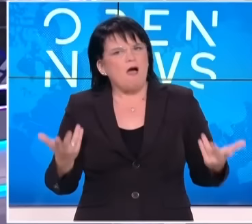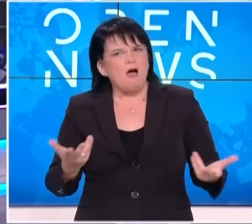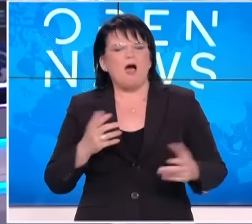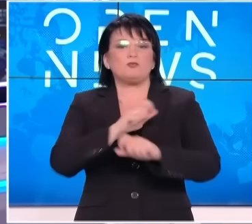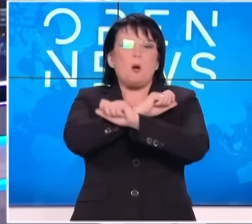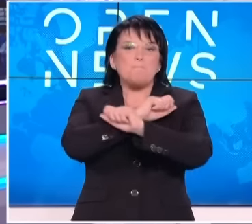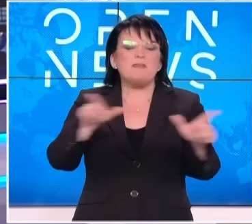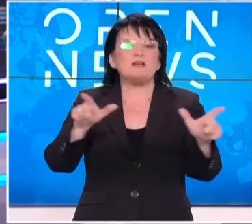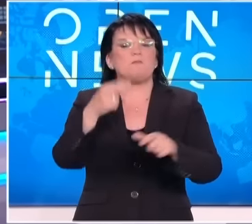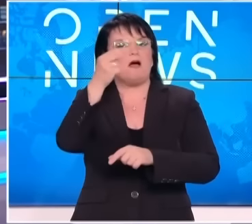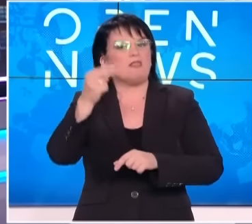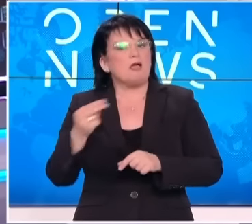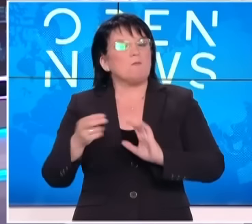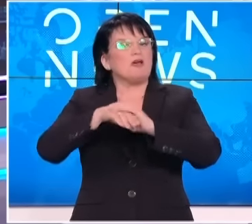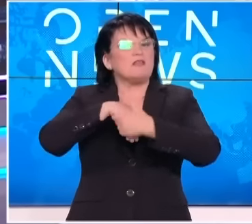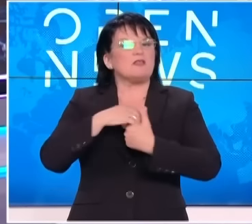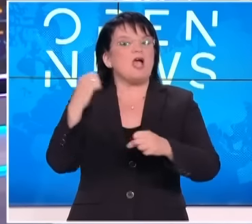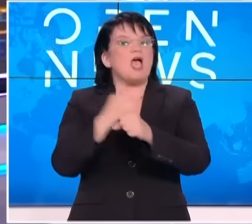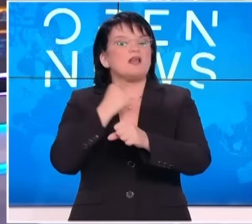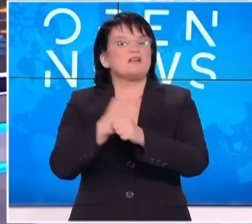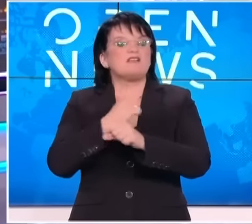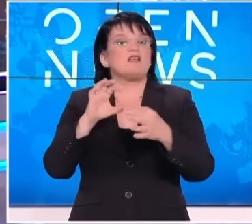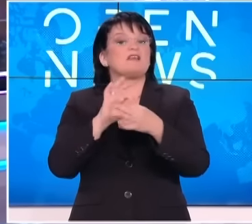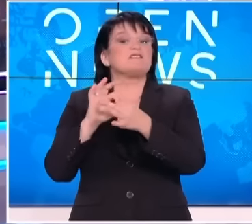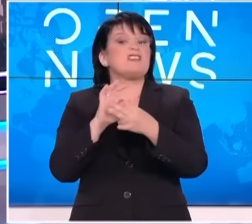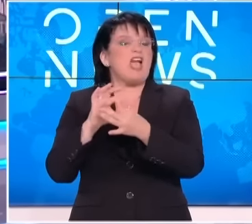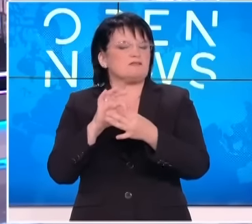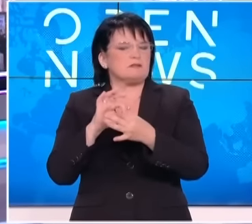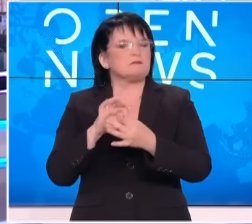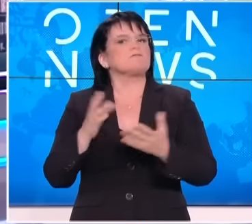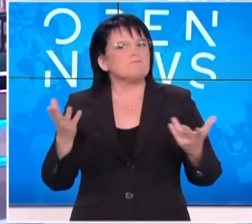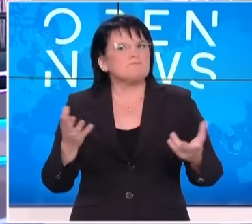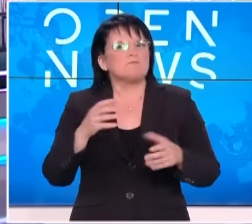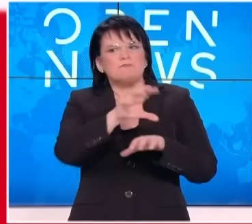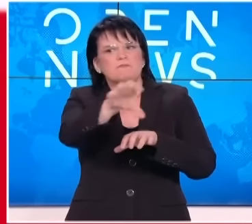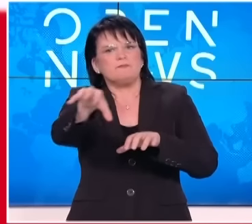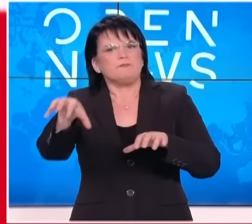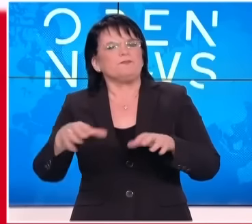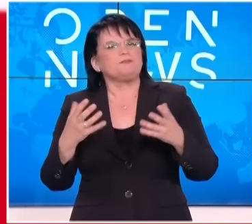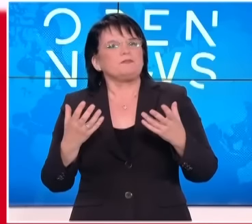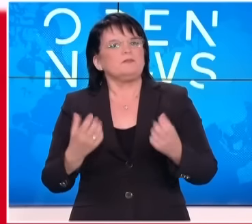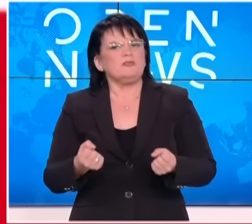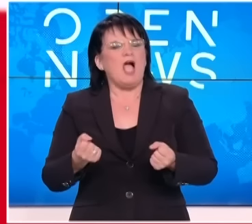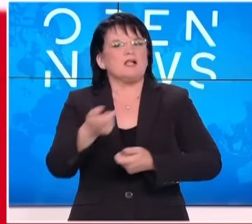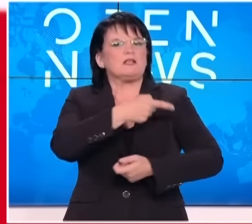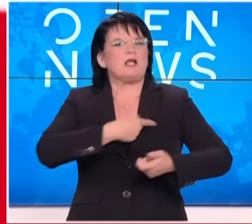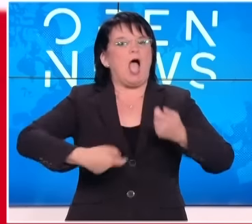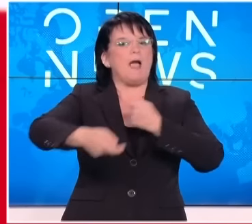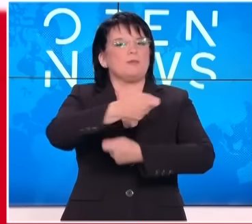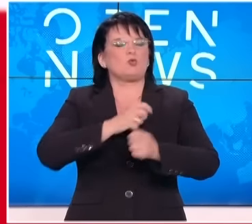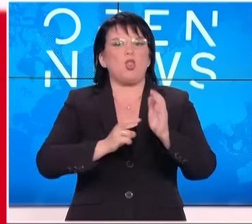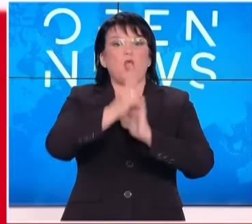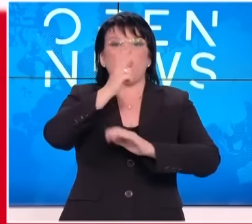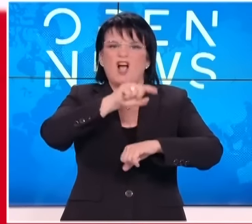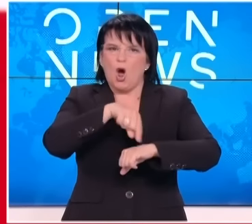μήνυμα για τα ζητήματα που αφορούν τις εργασιακές σχέσεις έχουμε σε πολλ σε πολλούς κλάδους σε πολλές επιχειρήσεις άωρα